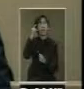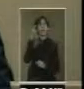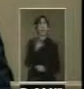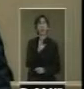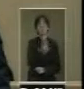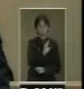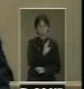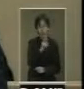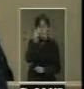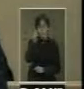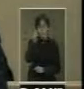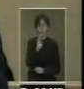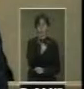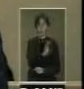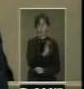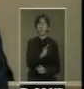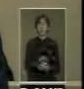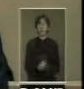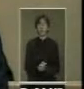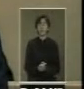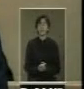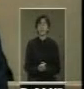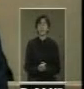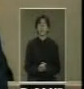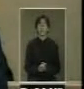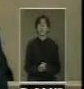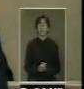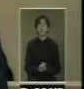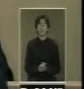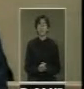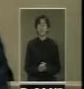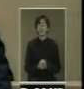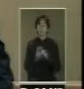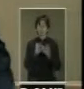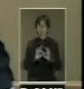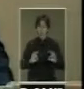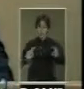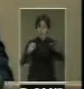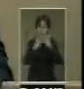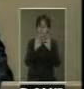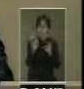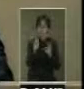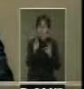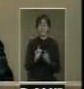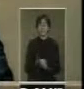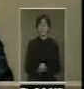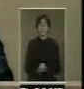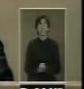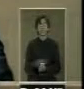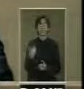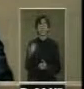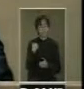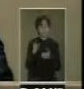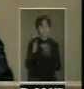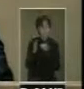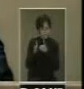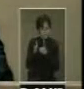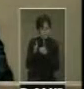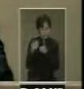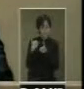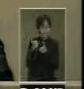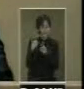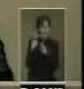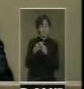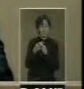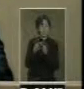คิดของท่านที่เป็นปกติอยู่และที่สำคัญคือมีการพาดพิง